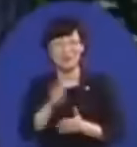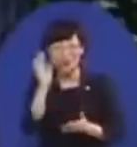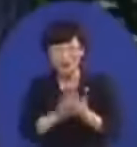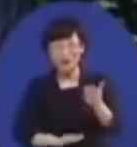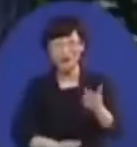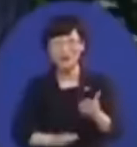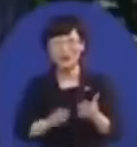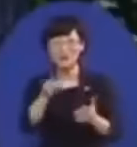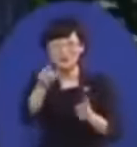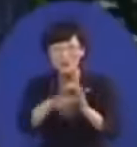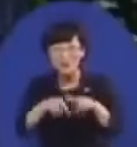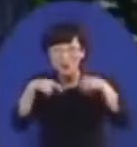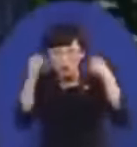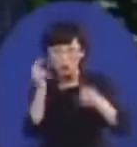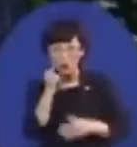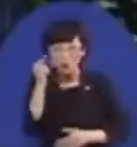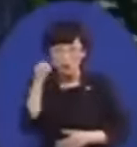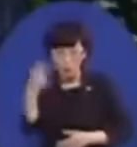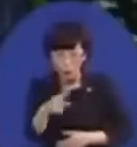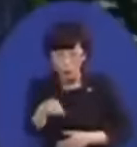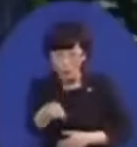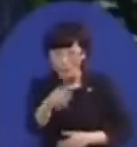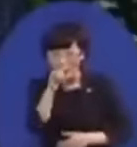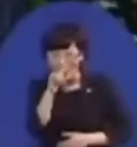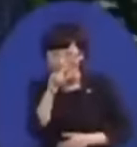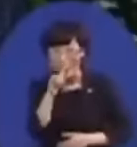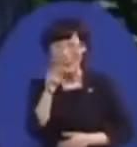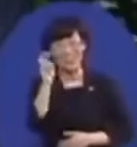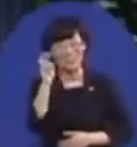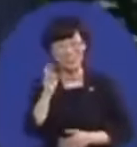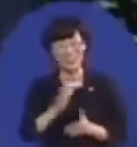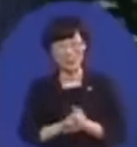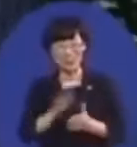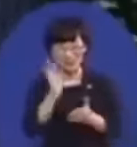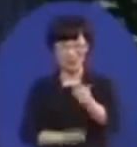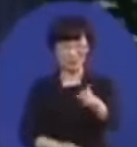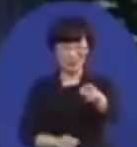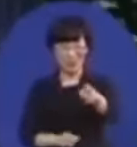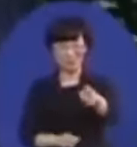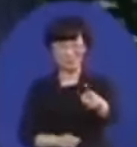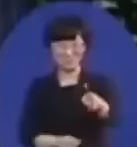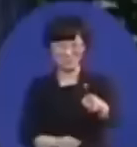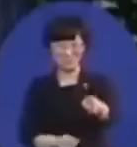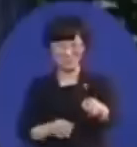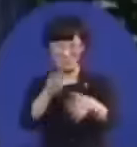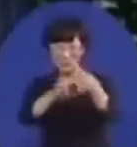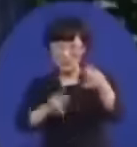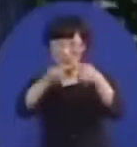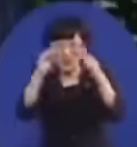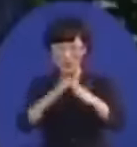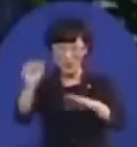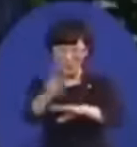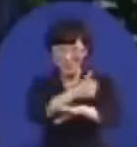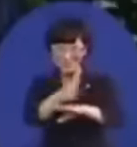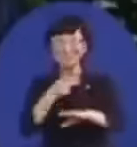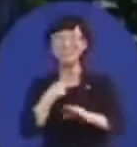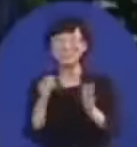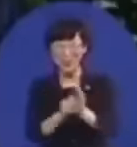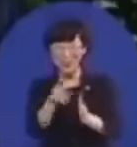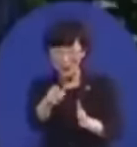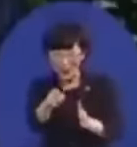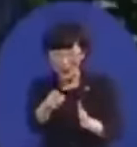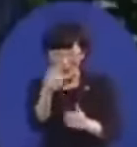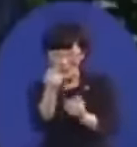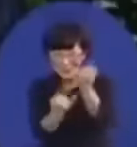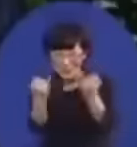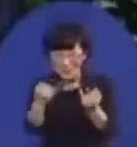그때 있던 조목사가 또 여기 또 있네. 그럼 나는 그때 여의도 선봉부에 나오시던 우리